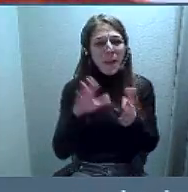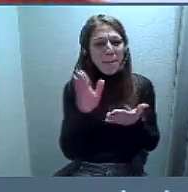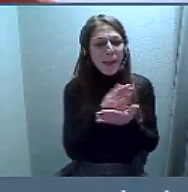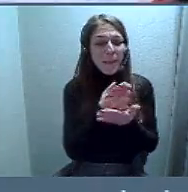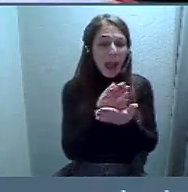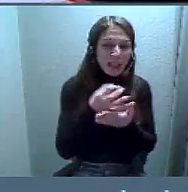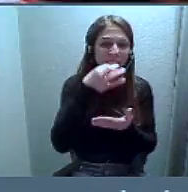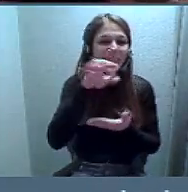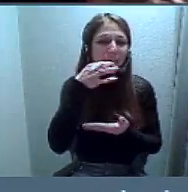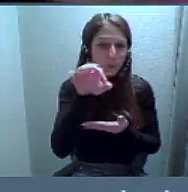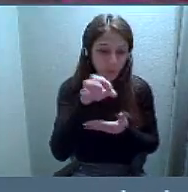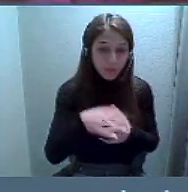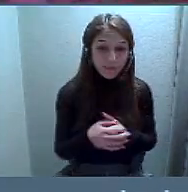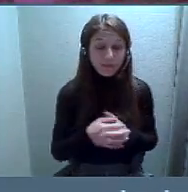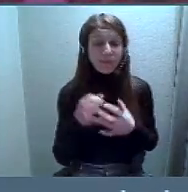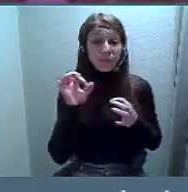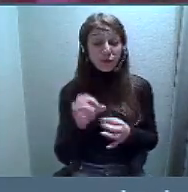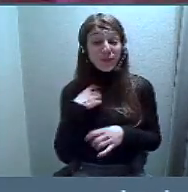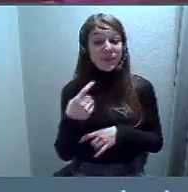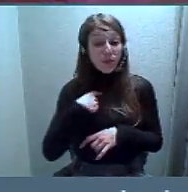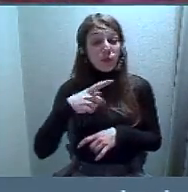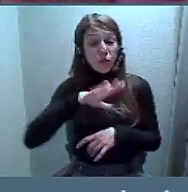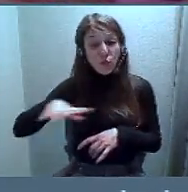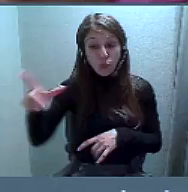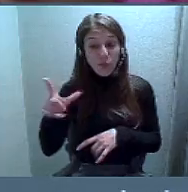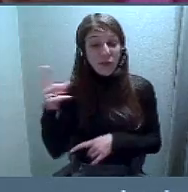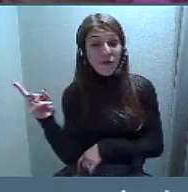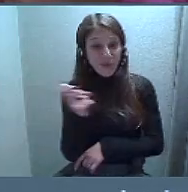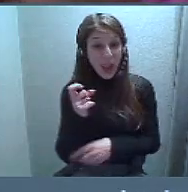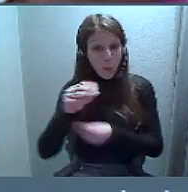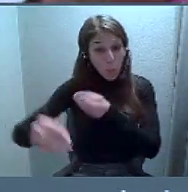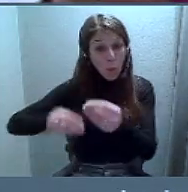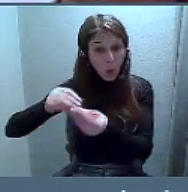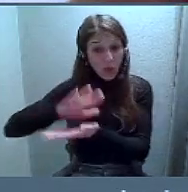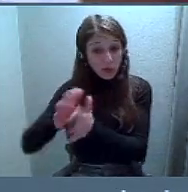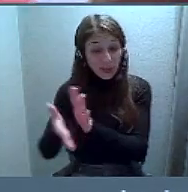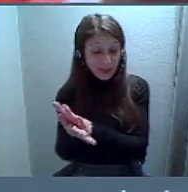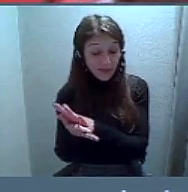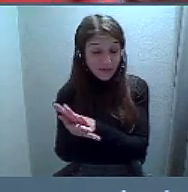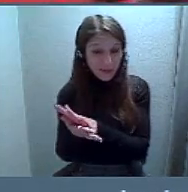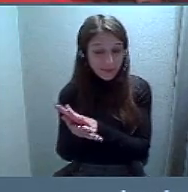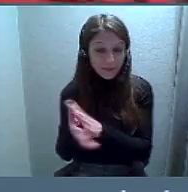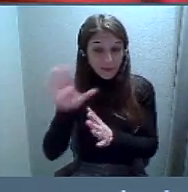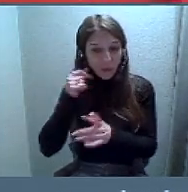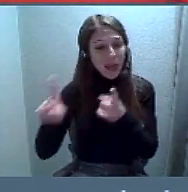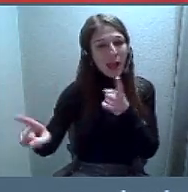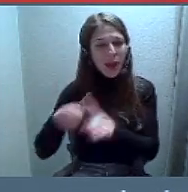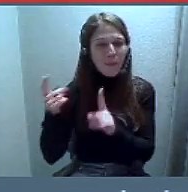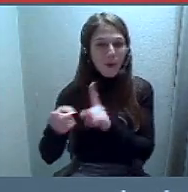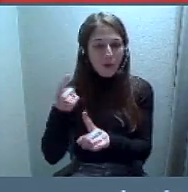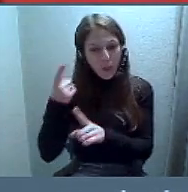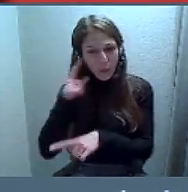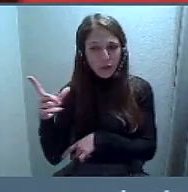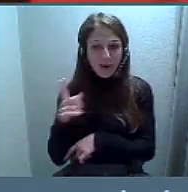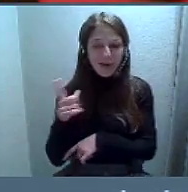évidemment, venant du monde associatif, ce prix a une intensité toute particulière pour nous. En